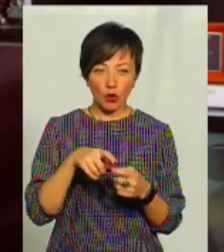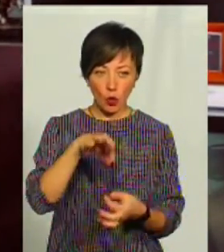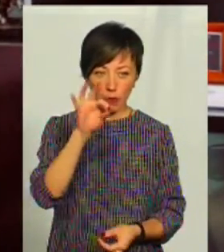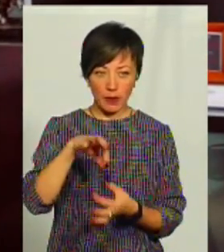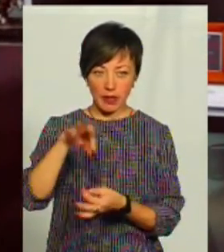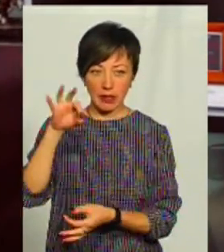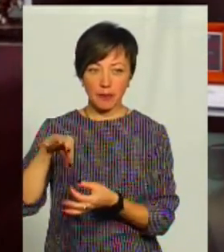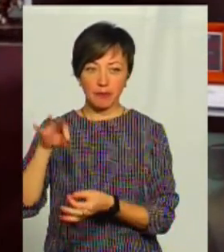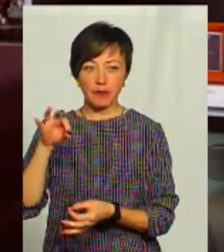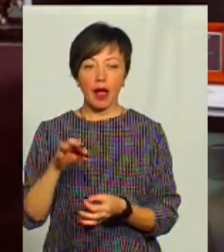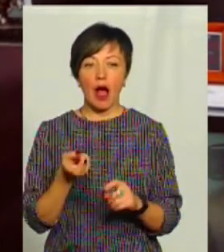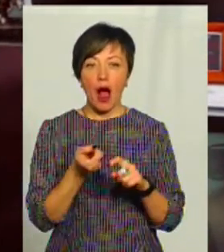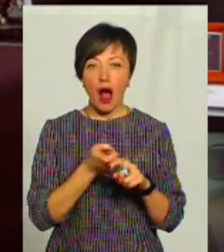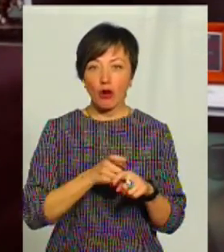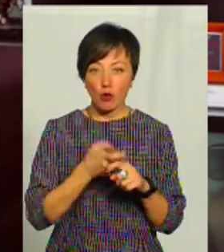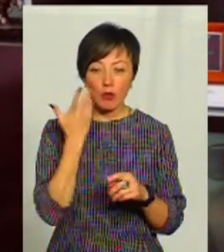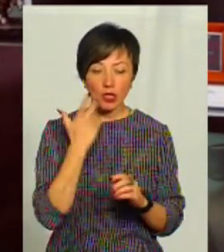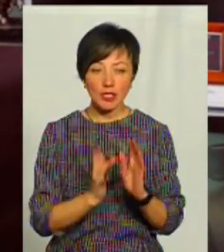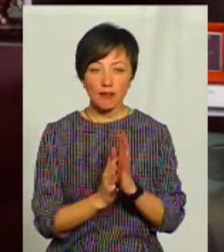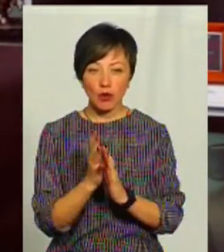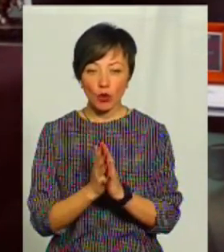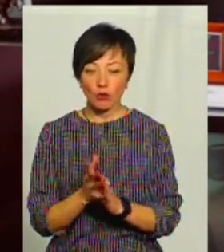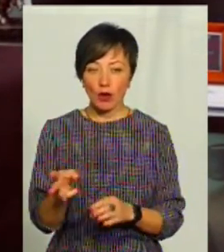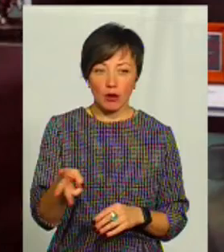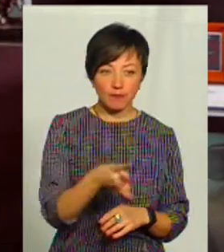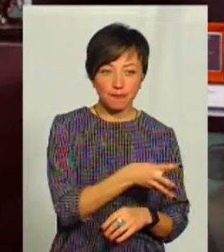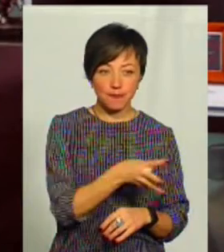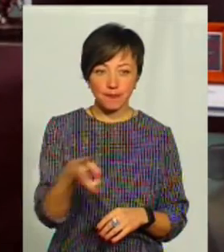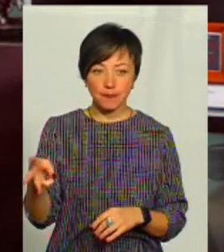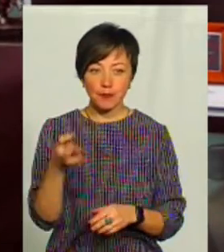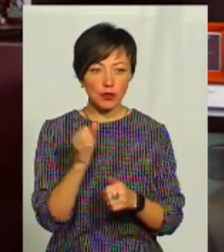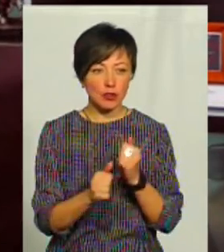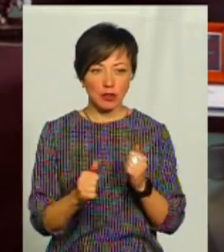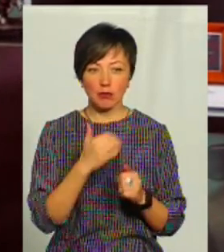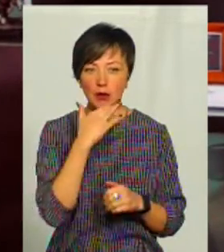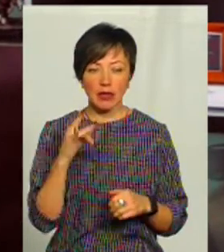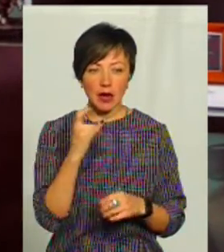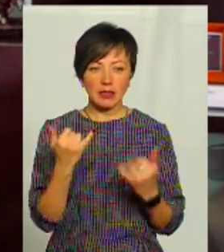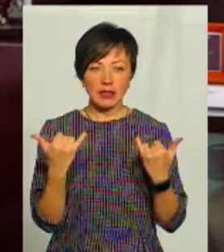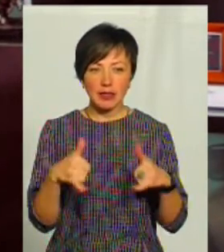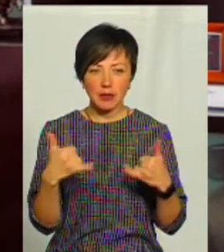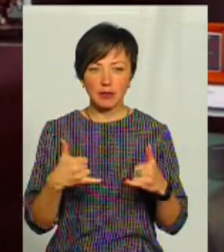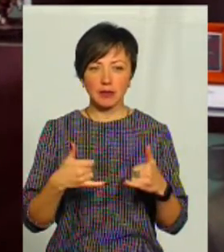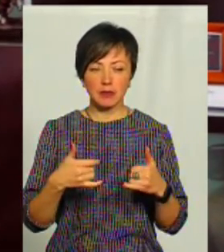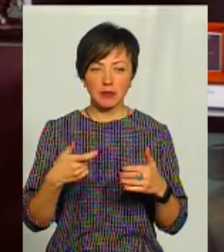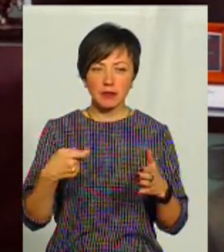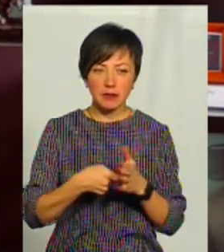що картопля під час вирощування обробляється неодноразово різними мінеральними